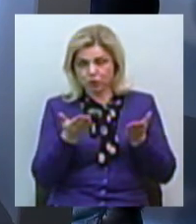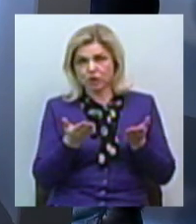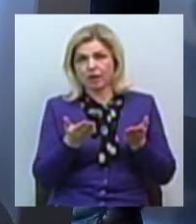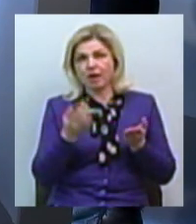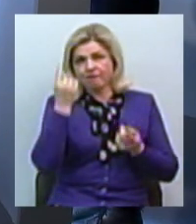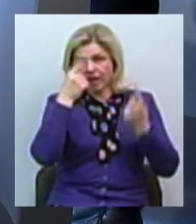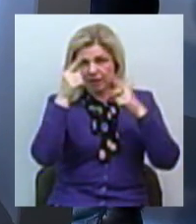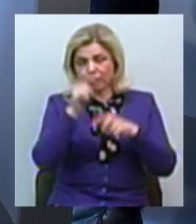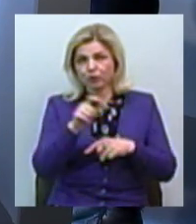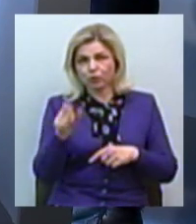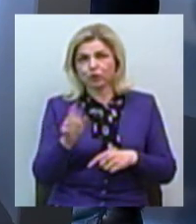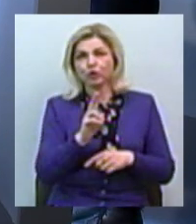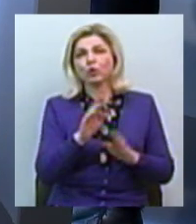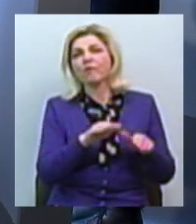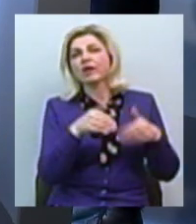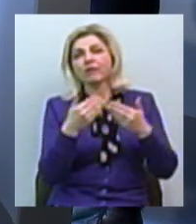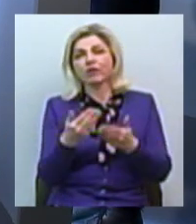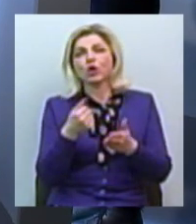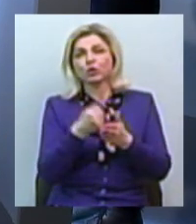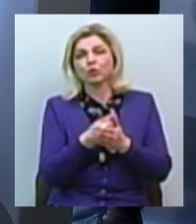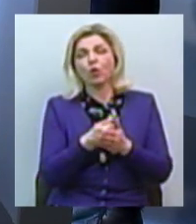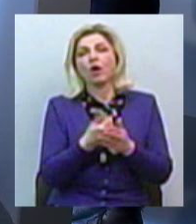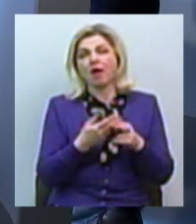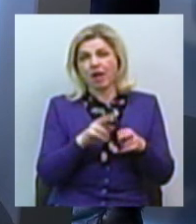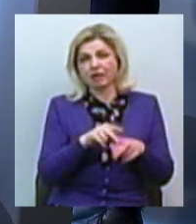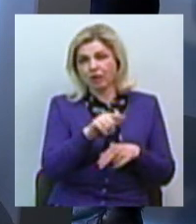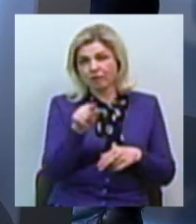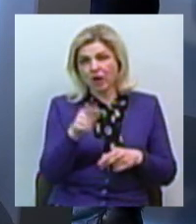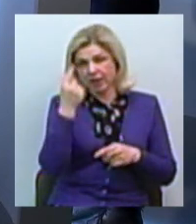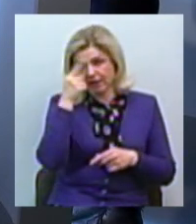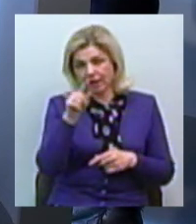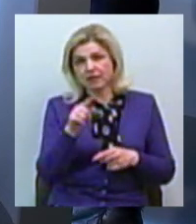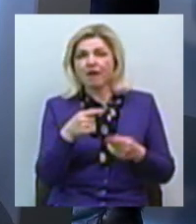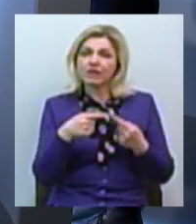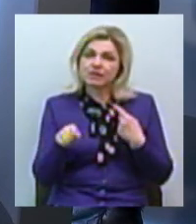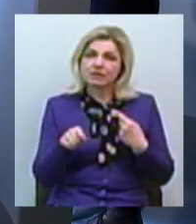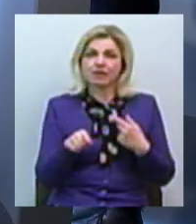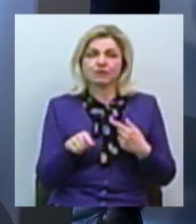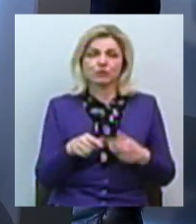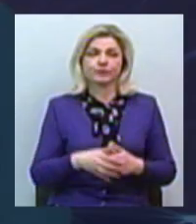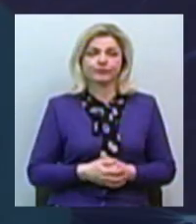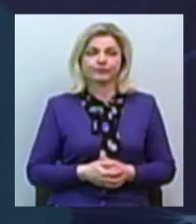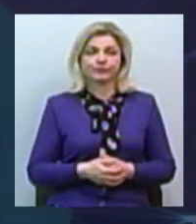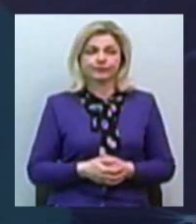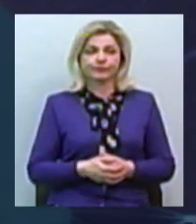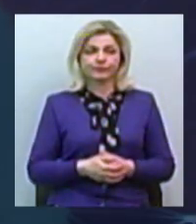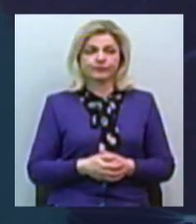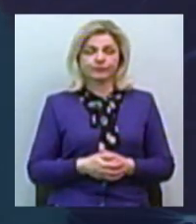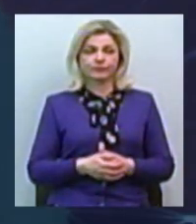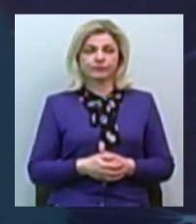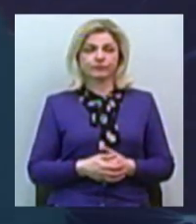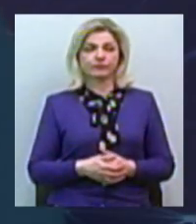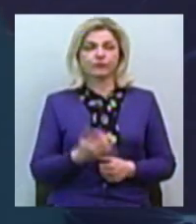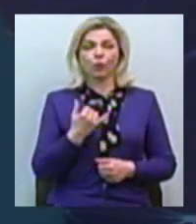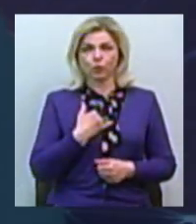винахідники наші, ті, хто звертається до регіонального хабу. Чи вони вирізняються і саме тому? Ну, дивіться, проєкти у нас